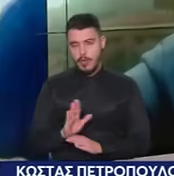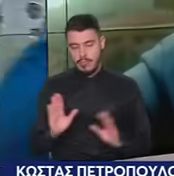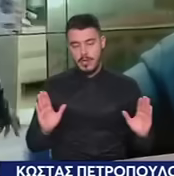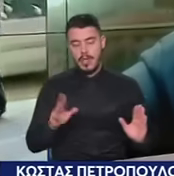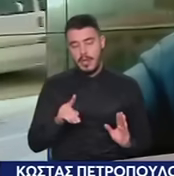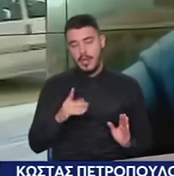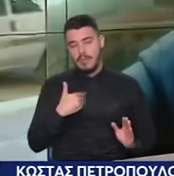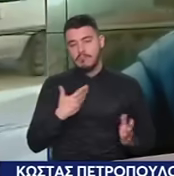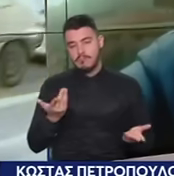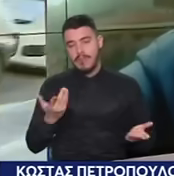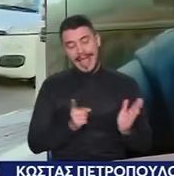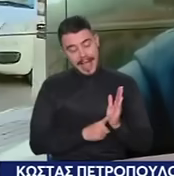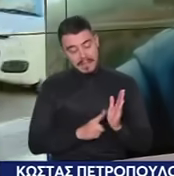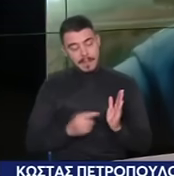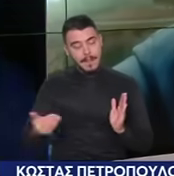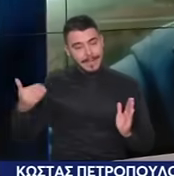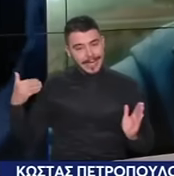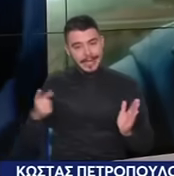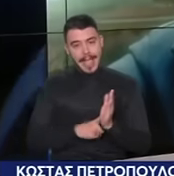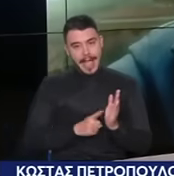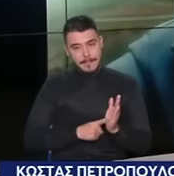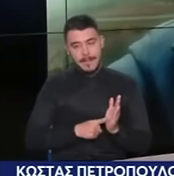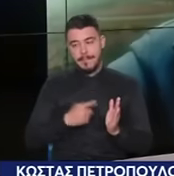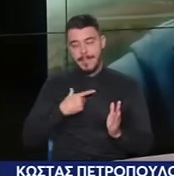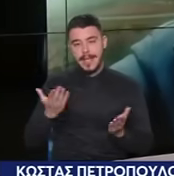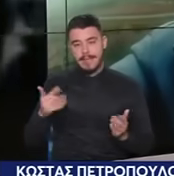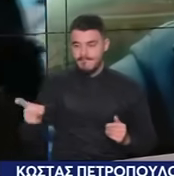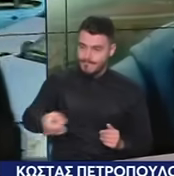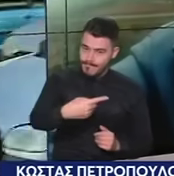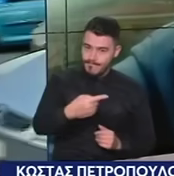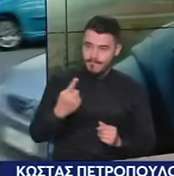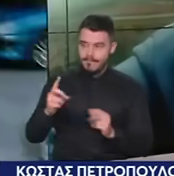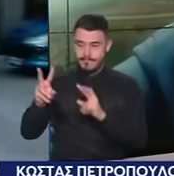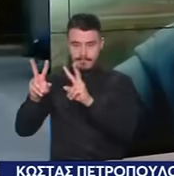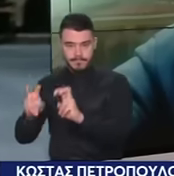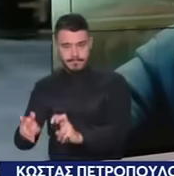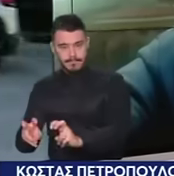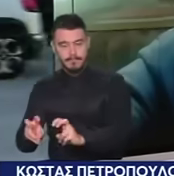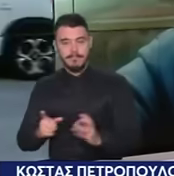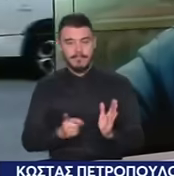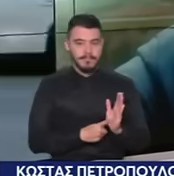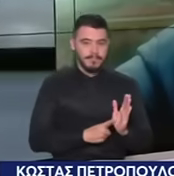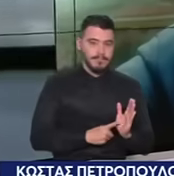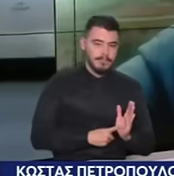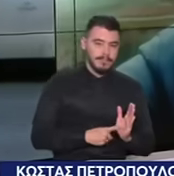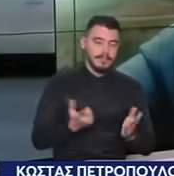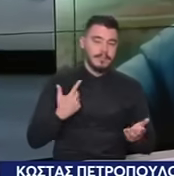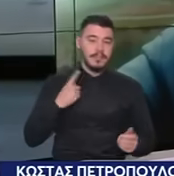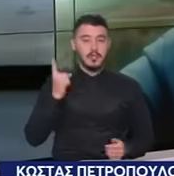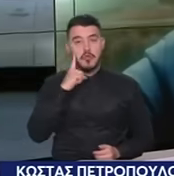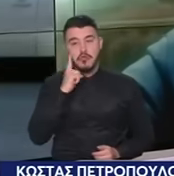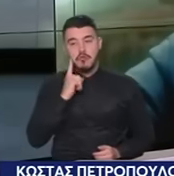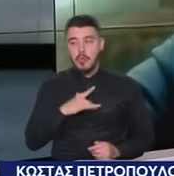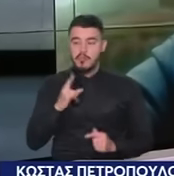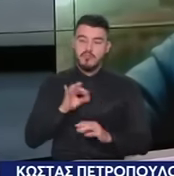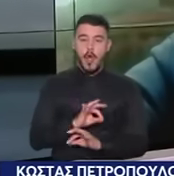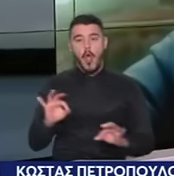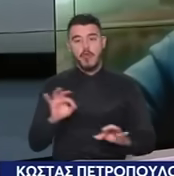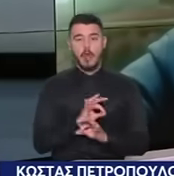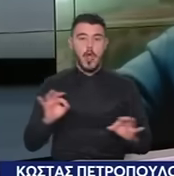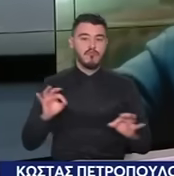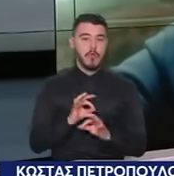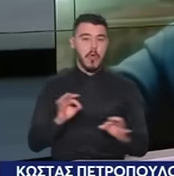λεπτομέρειες. Είχαν γίνει κάποιες κινήσεις και γι' αυτό πιστεύαμε ότι είχαν τα πράγματα διορθωθεί. Και φαίνεται να είχαν